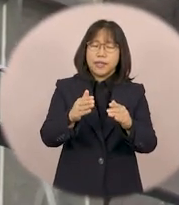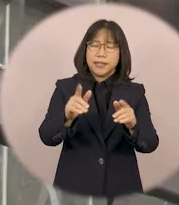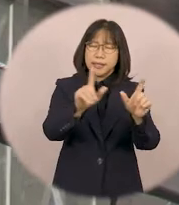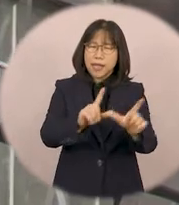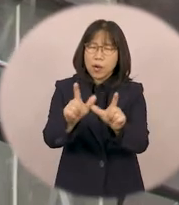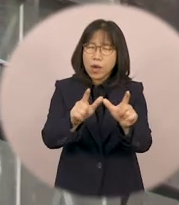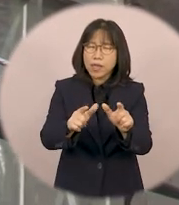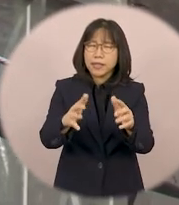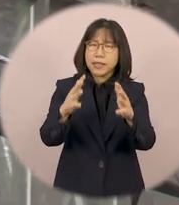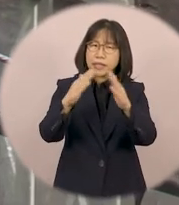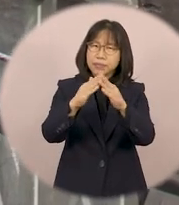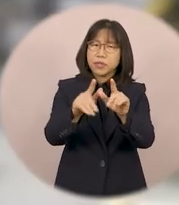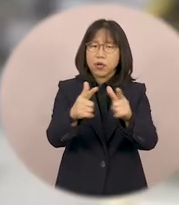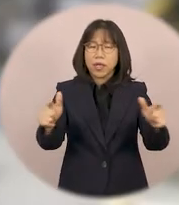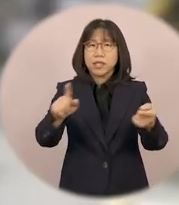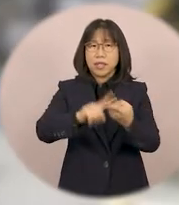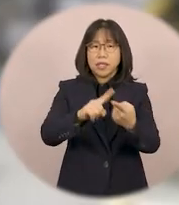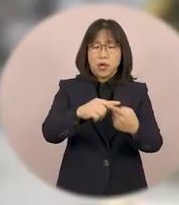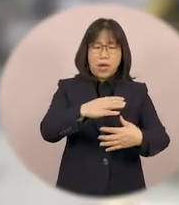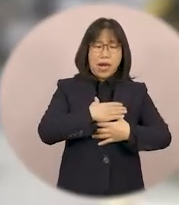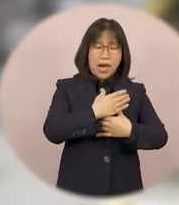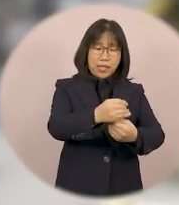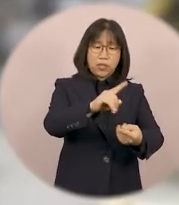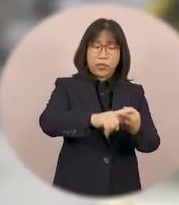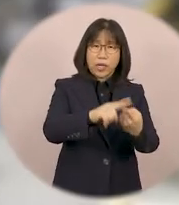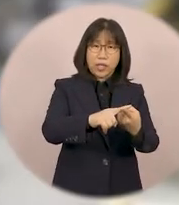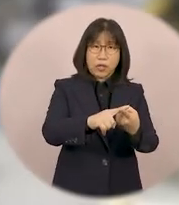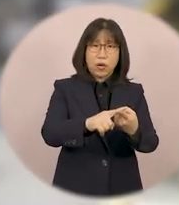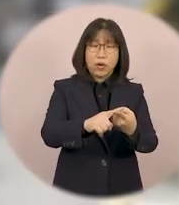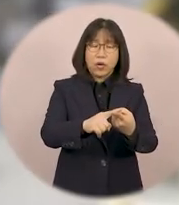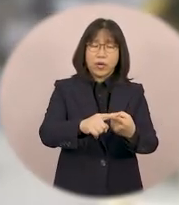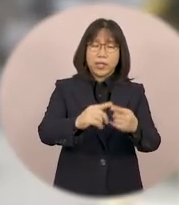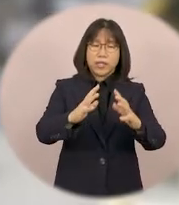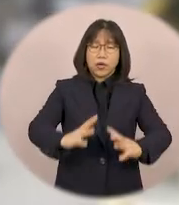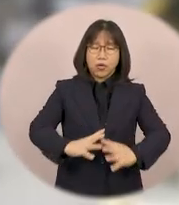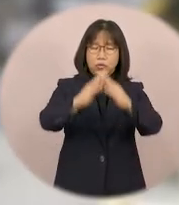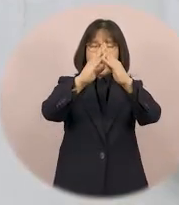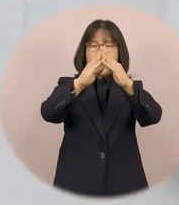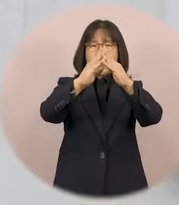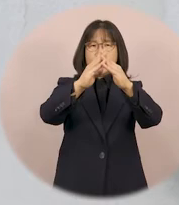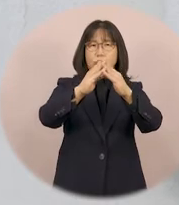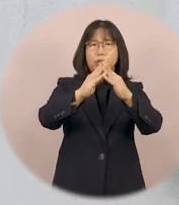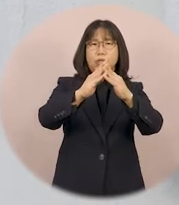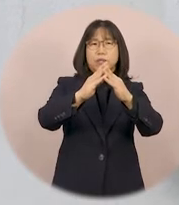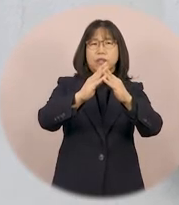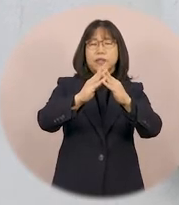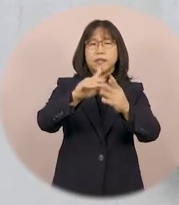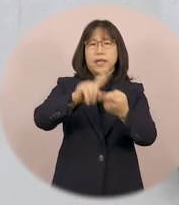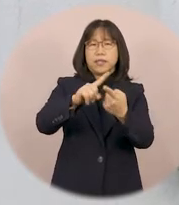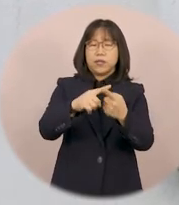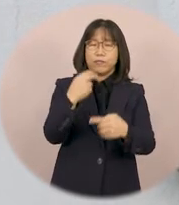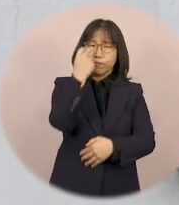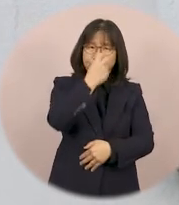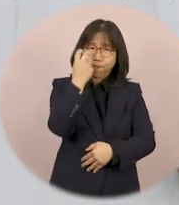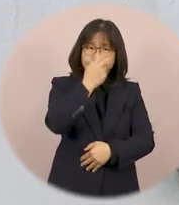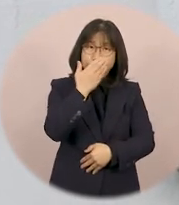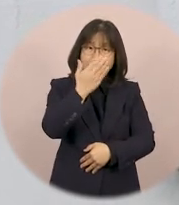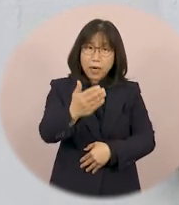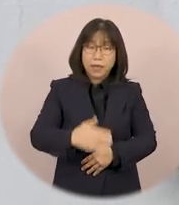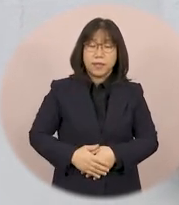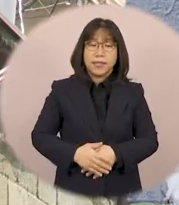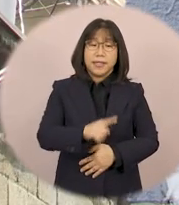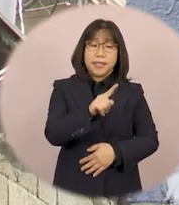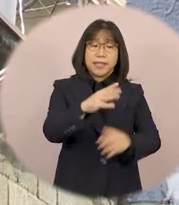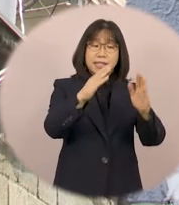근린생활시설 그리고 안전 확보를 위해 점검이 필요하다고 판단한 건축물 등 입니다 안전점검을 희망하는